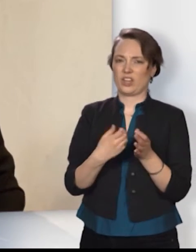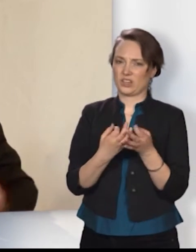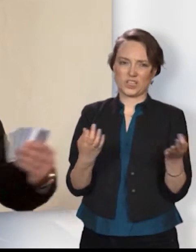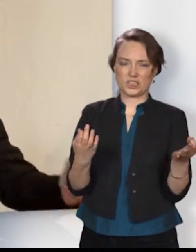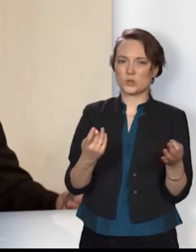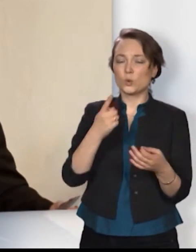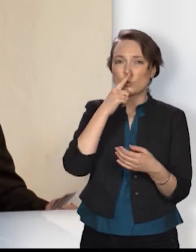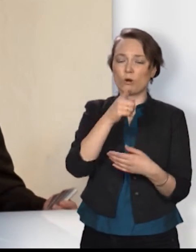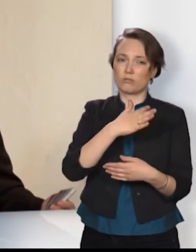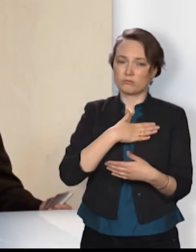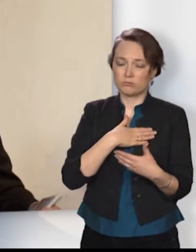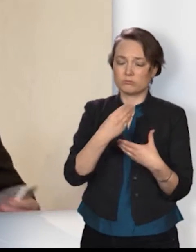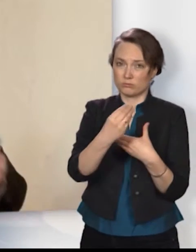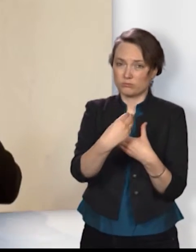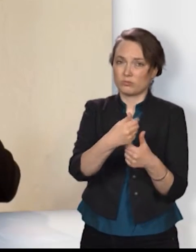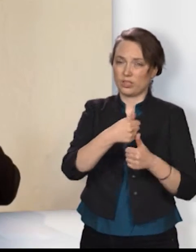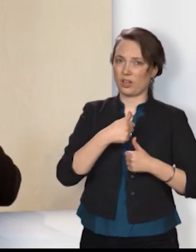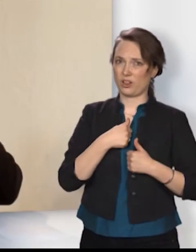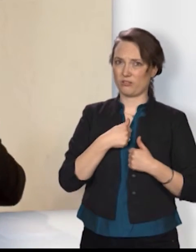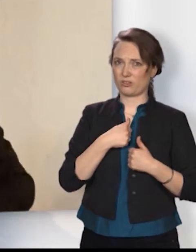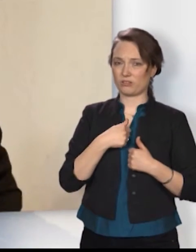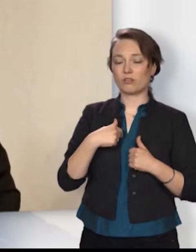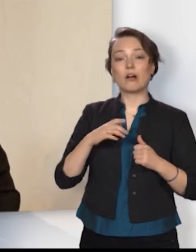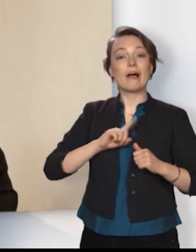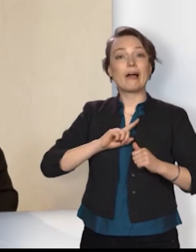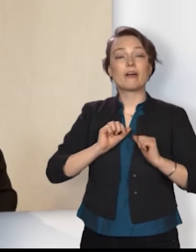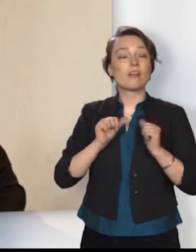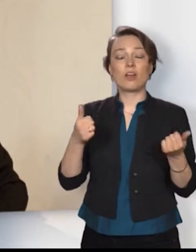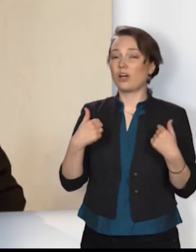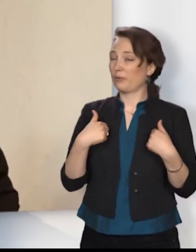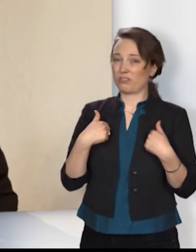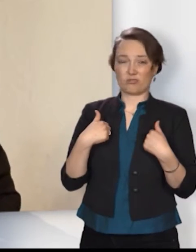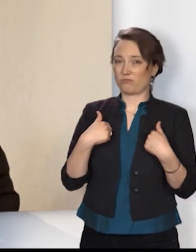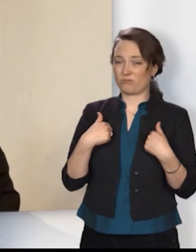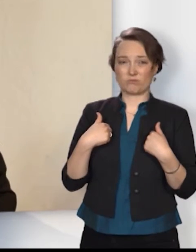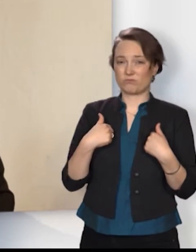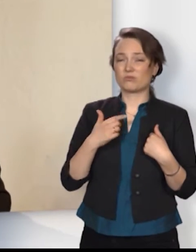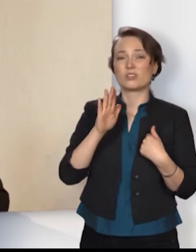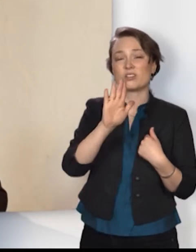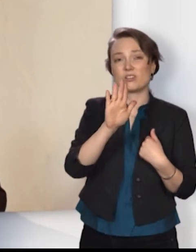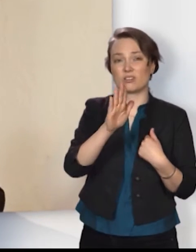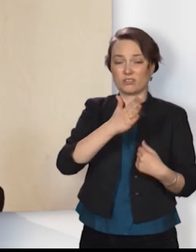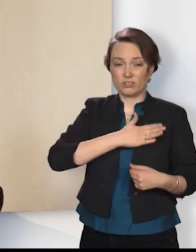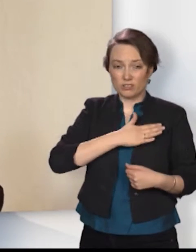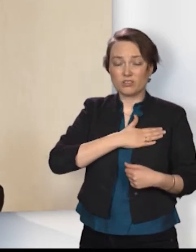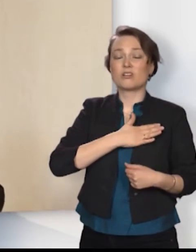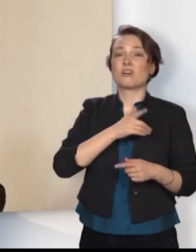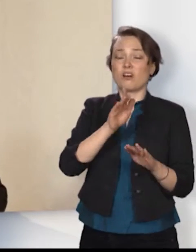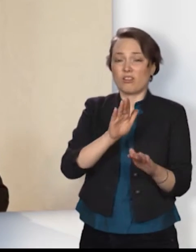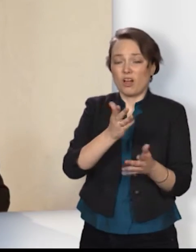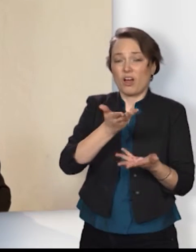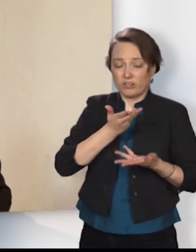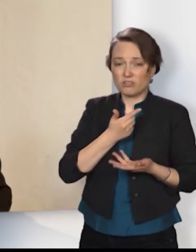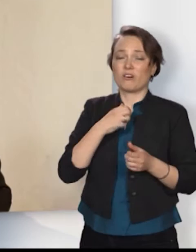helfen. Ich führe kein eigenes Leben, sondern ein Leben von euren Gnaden. Und ich habe Angst. Angst davor,